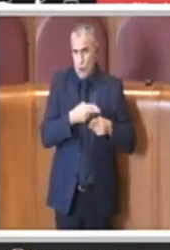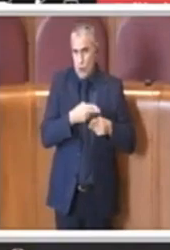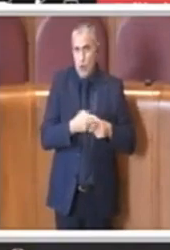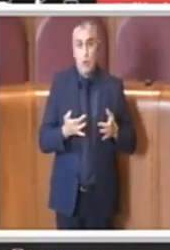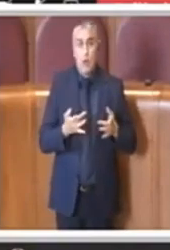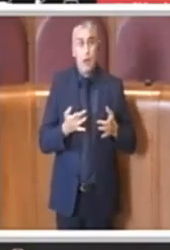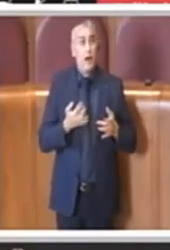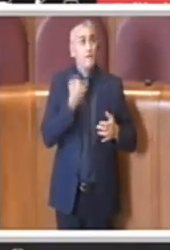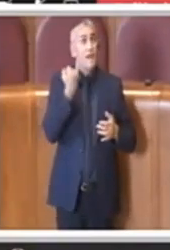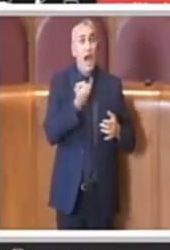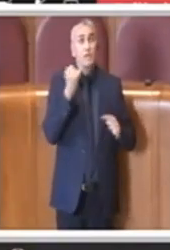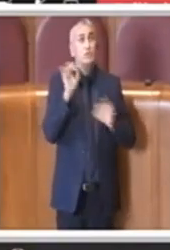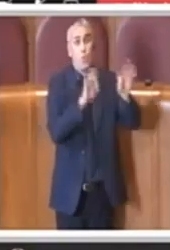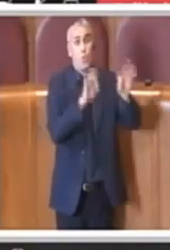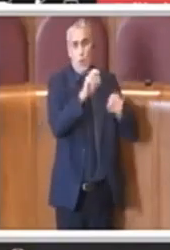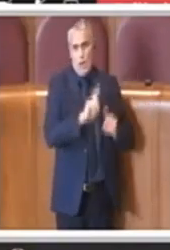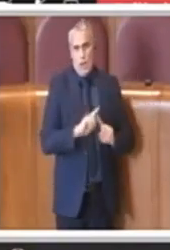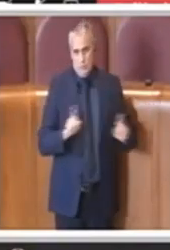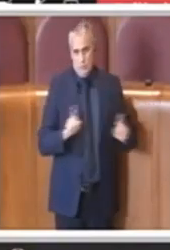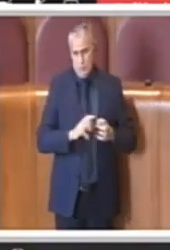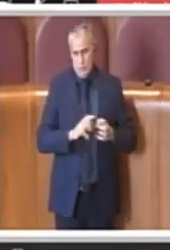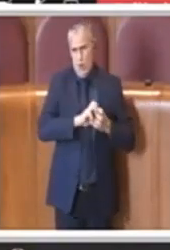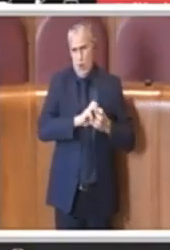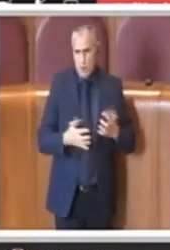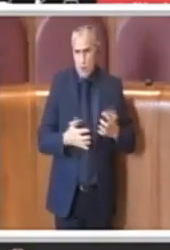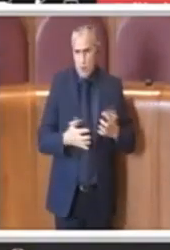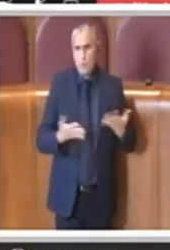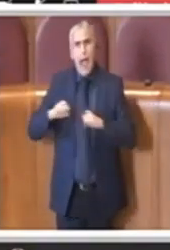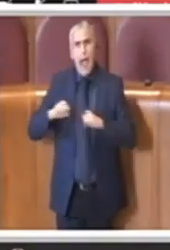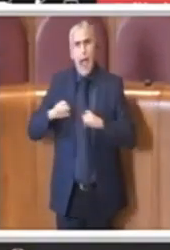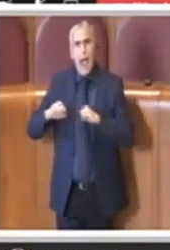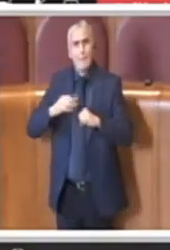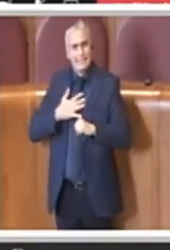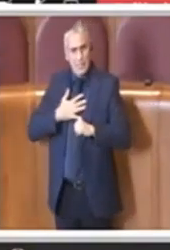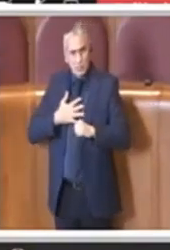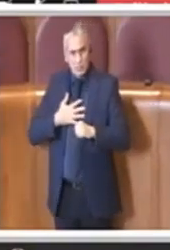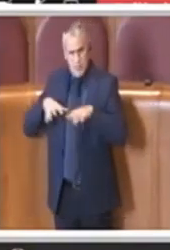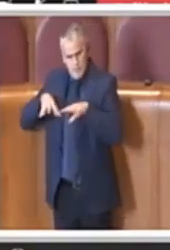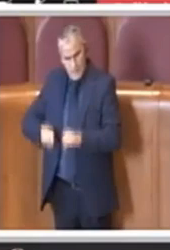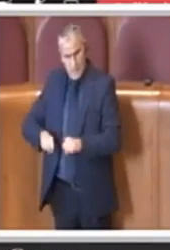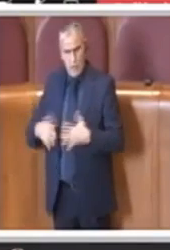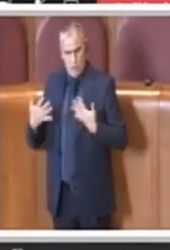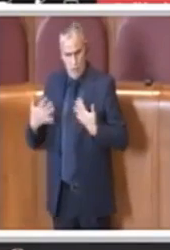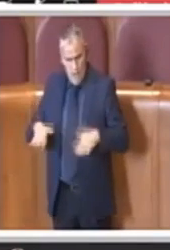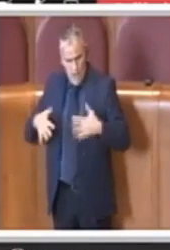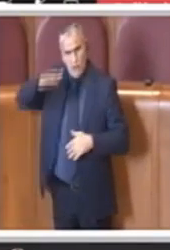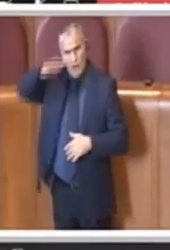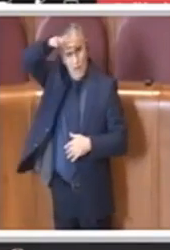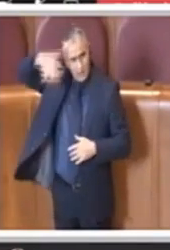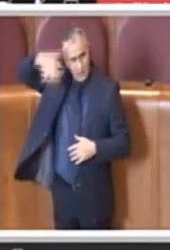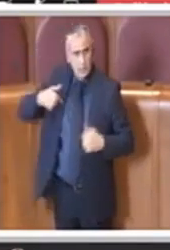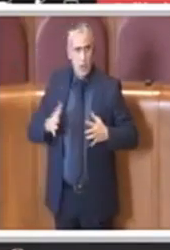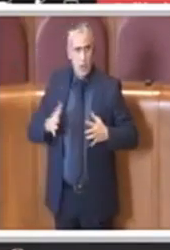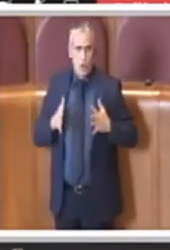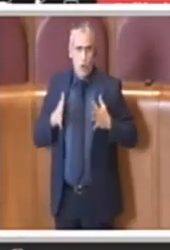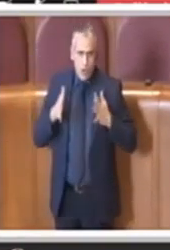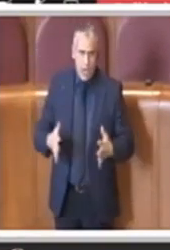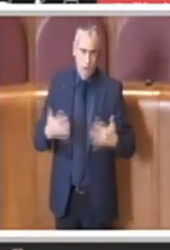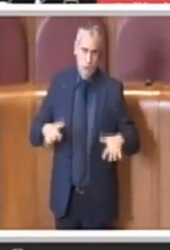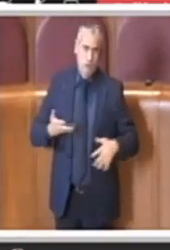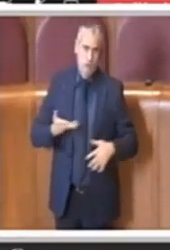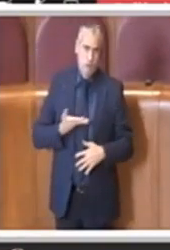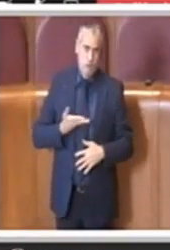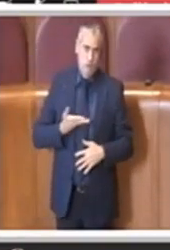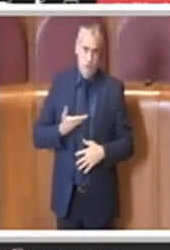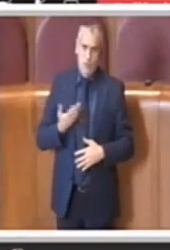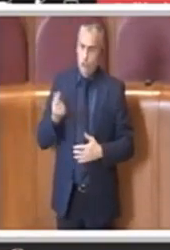assolutamente gestire il verde urbano. Ecco, queste sono le azioni che questa amministrazione sta facendo con fatica, con coraggio, reperendo appunto le